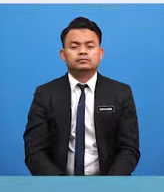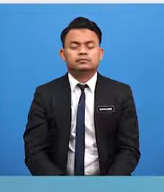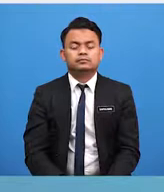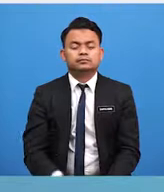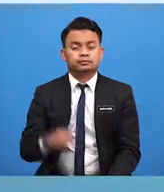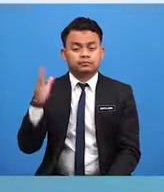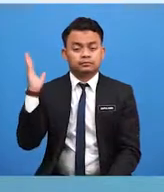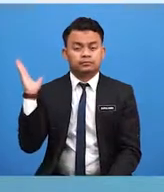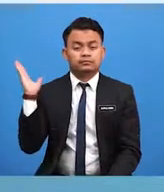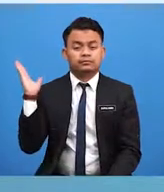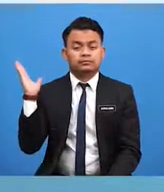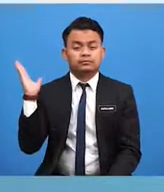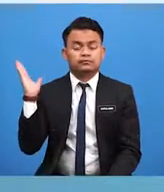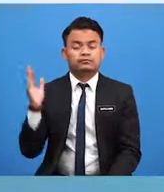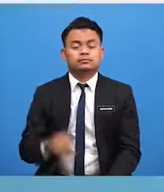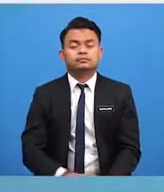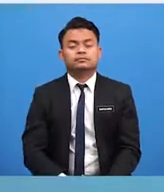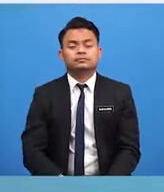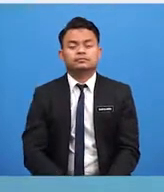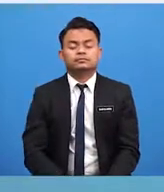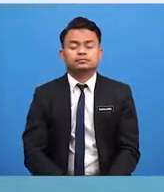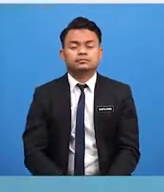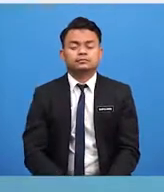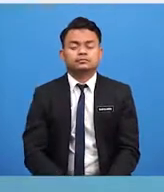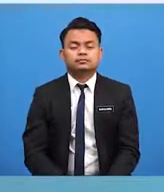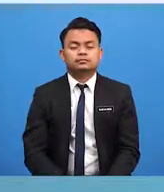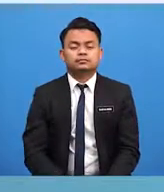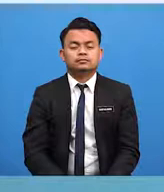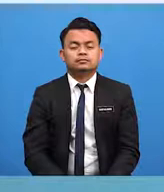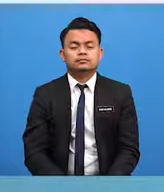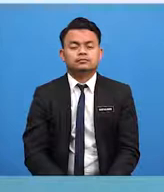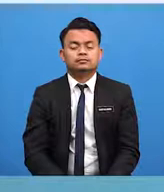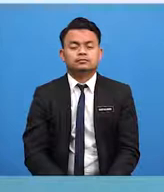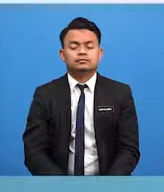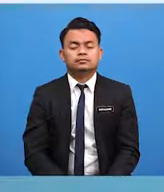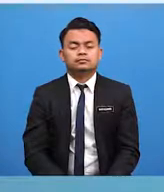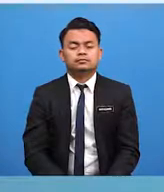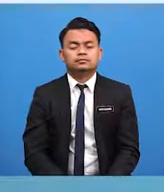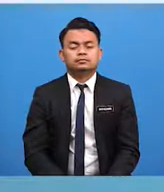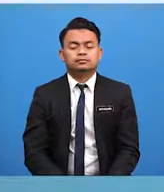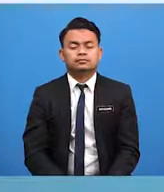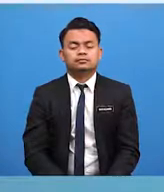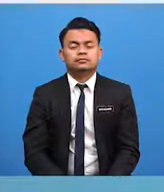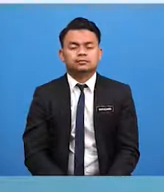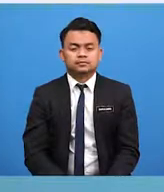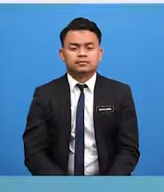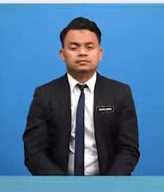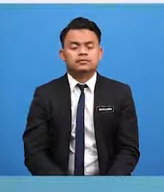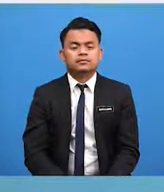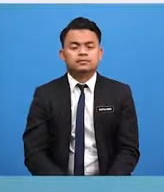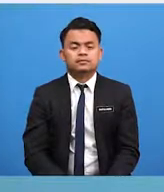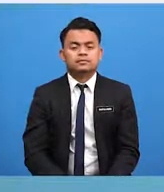Bokegani dan uncang atau sachet ialah herba yang digunakan untuk memperisakan